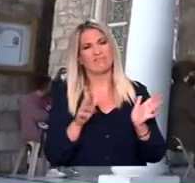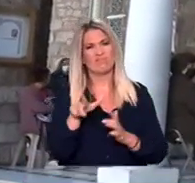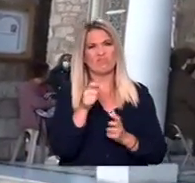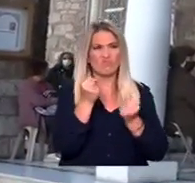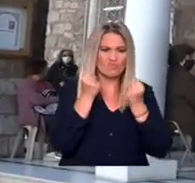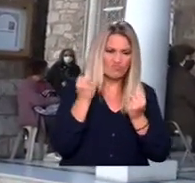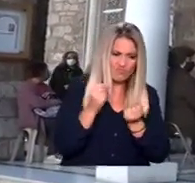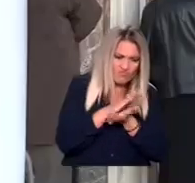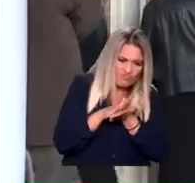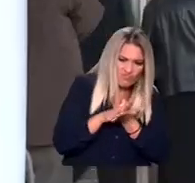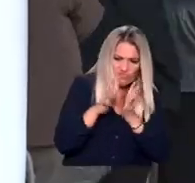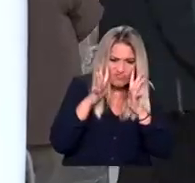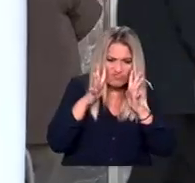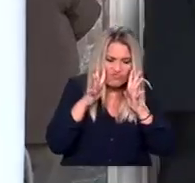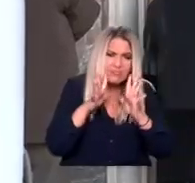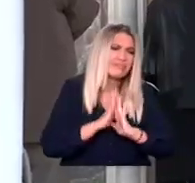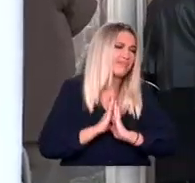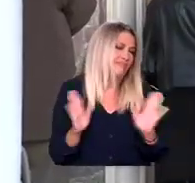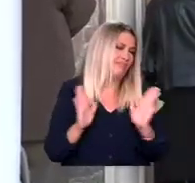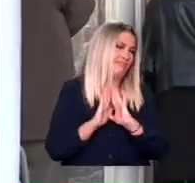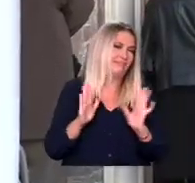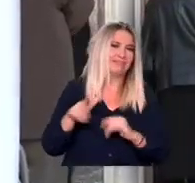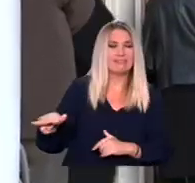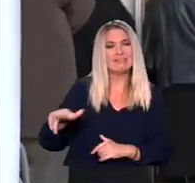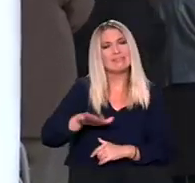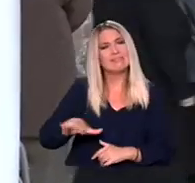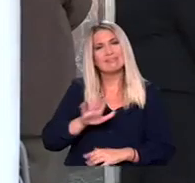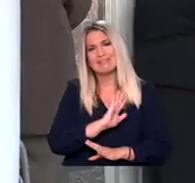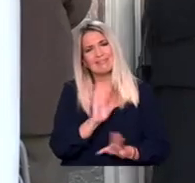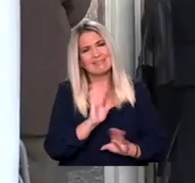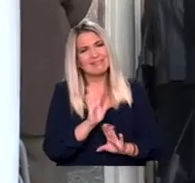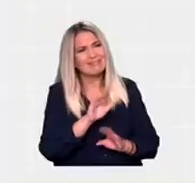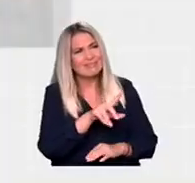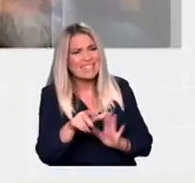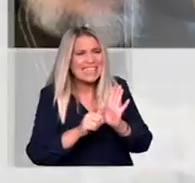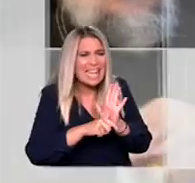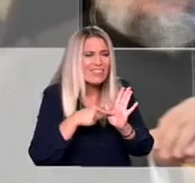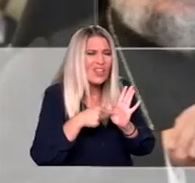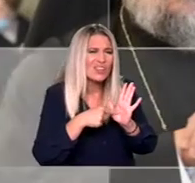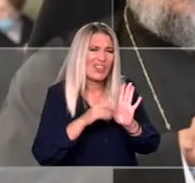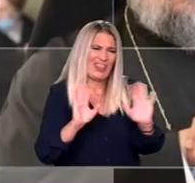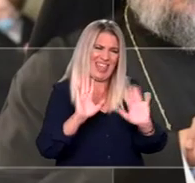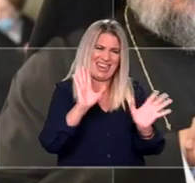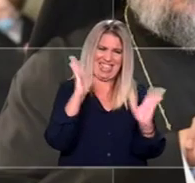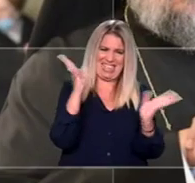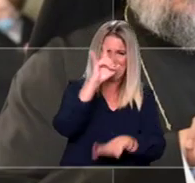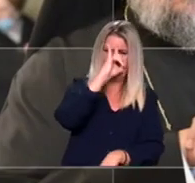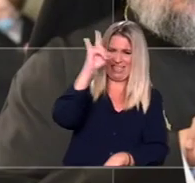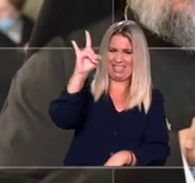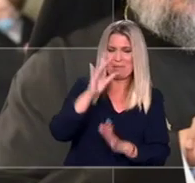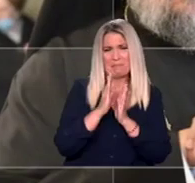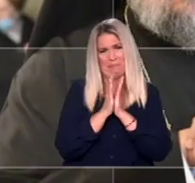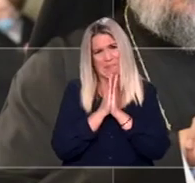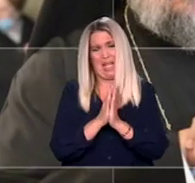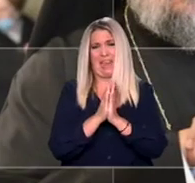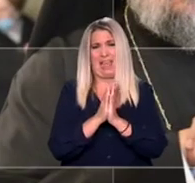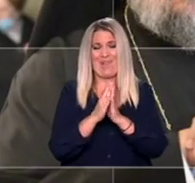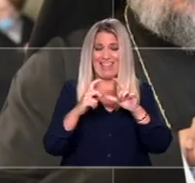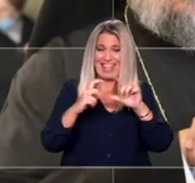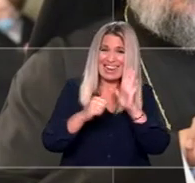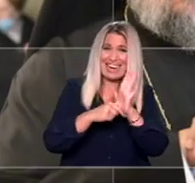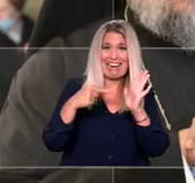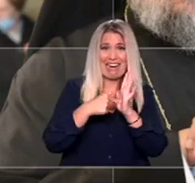Αρχιεπίσκοπο Κρήτης, τόνισε πως οι νέες ταυτότητες δεν θα έχουν τίποτα το δαιμονικό. Το νέο δελτίο ηλεκτρονικής ταυτότητας δεν μπορεί